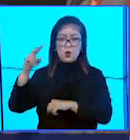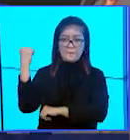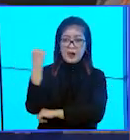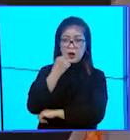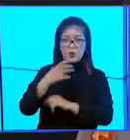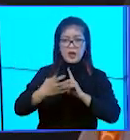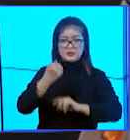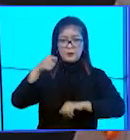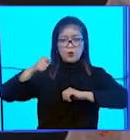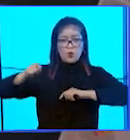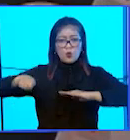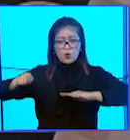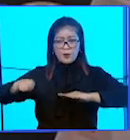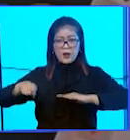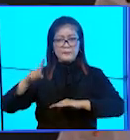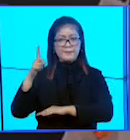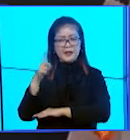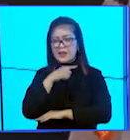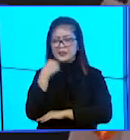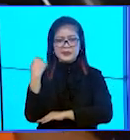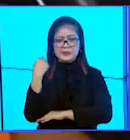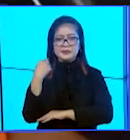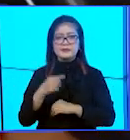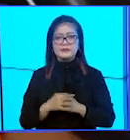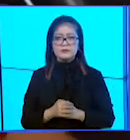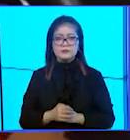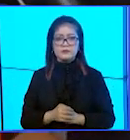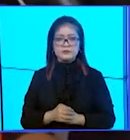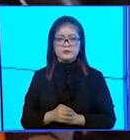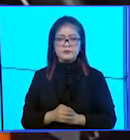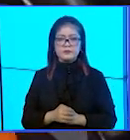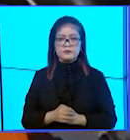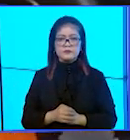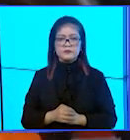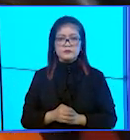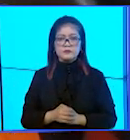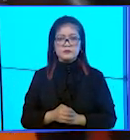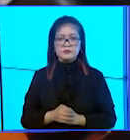maksimal hukuman mati. Dari Indramayu, Jawa Barat, Toi Iskandar, iNews, melaporkan.